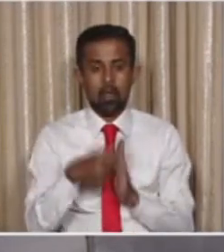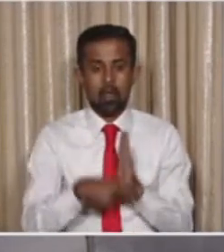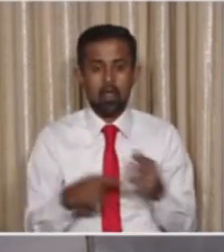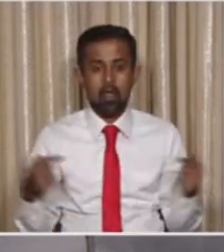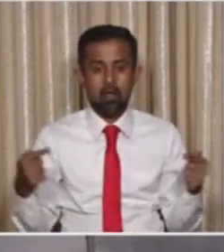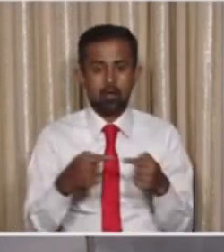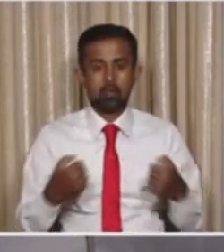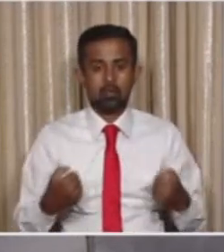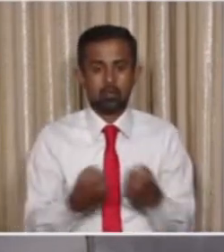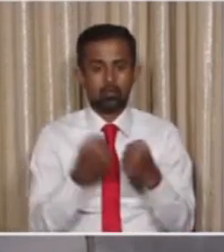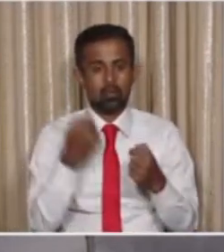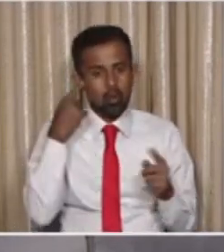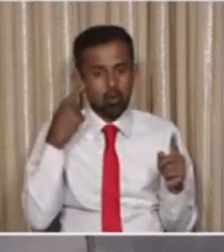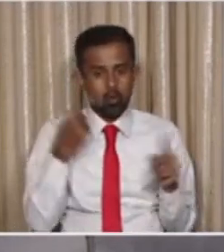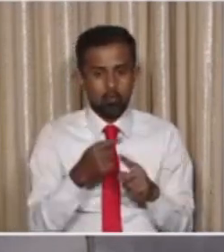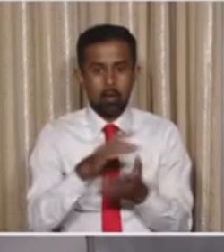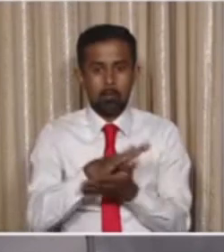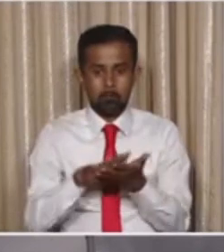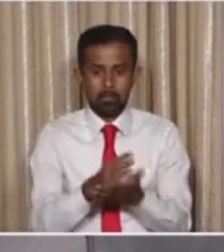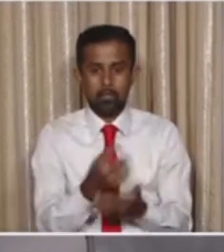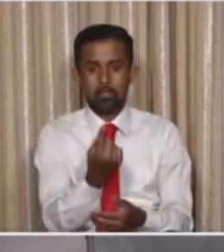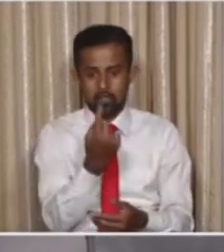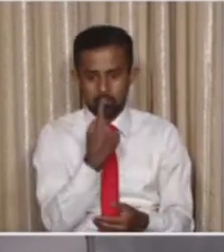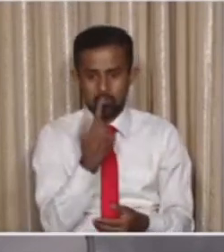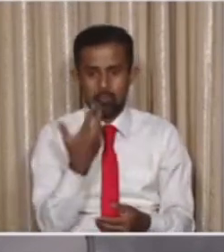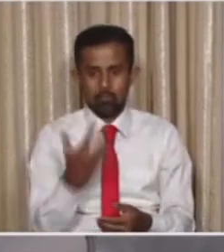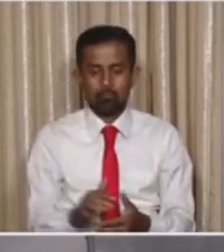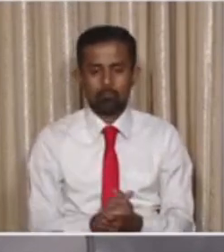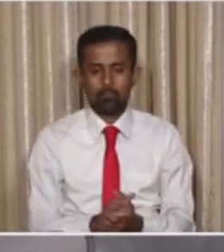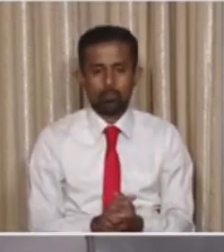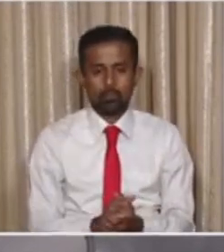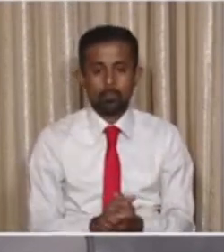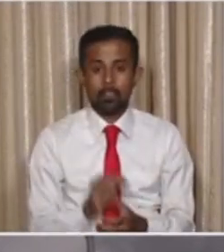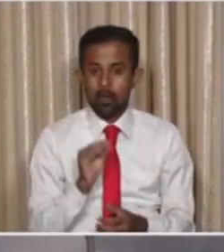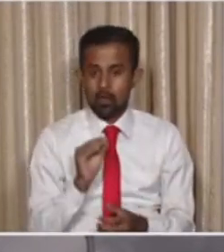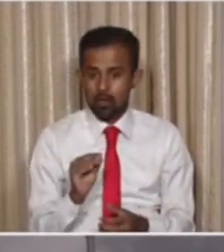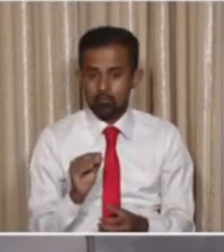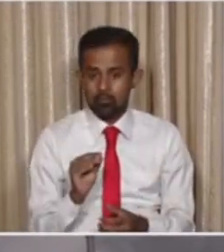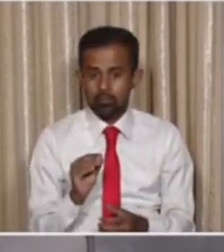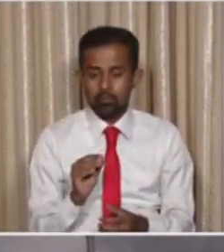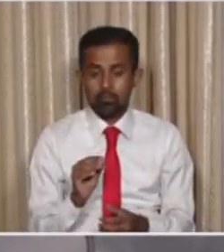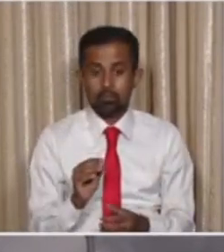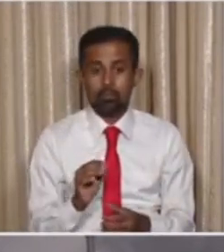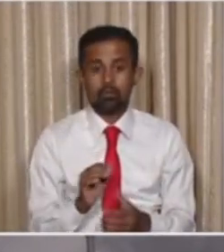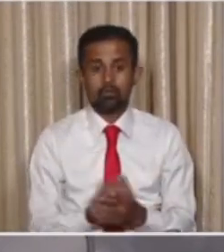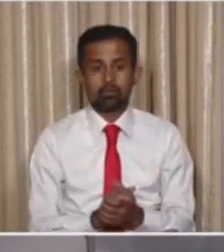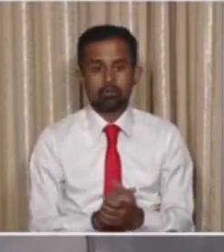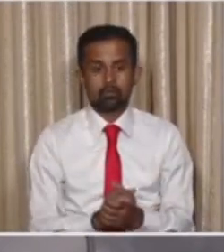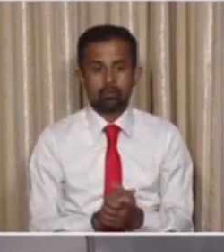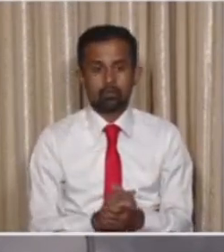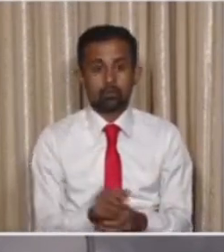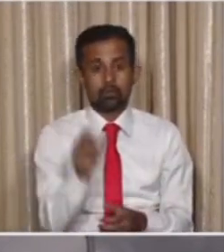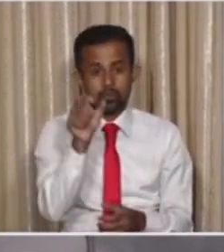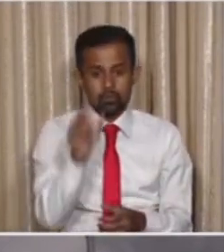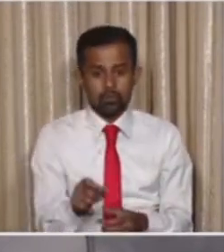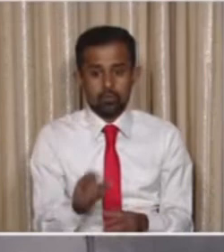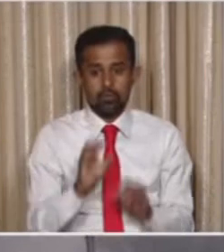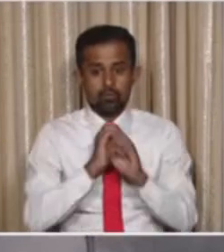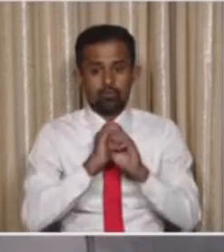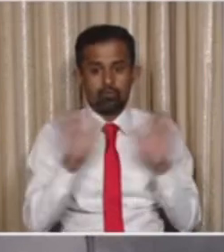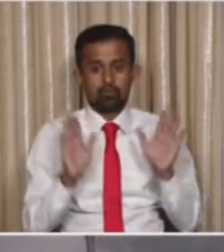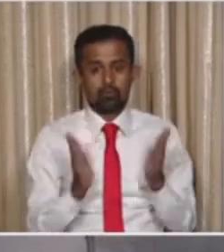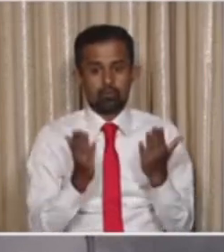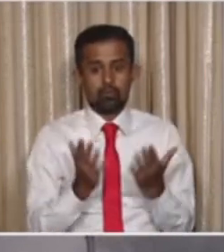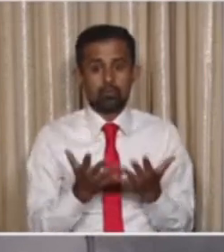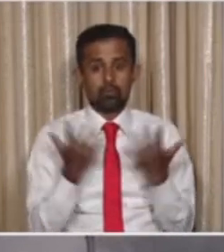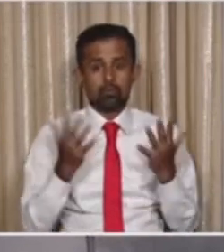අනතුර සම්බන්ධයෙන්ුයි. එතුමා ඒක පැහැදිලි කරා මම ඇහුවාම. නමුත් අවසනකට වගේ ඔහුගේ මේ ප්‍රකාශය නිසා හුඟක්